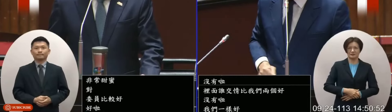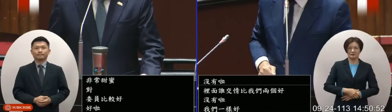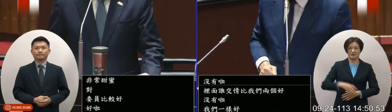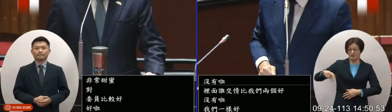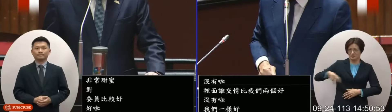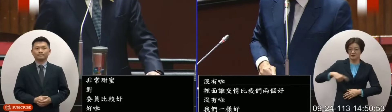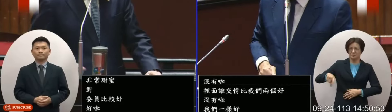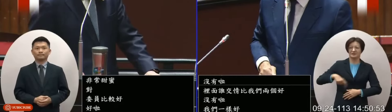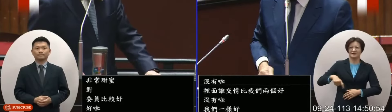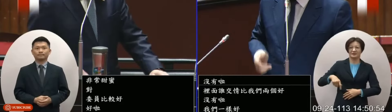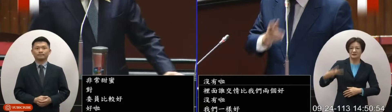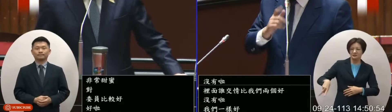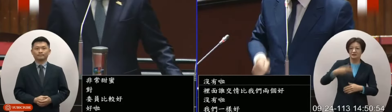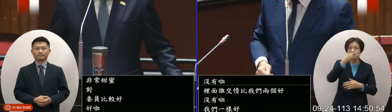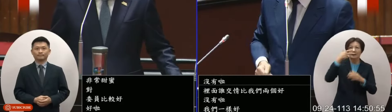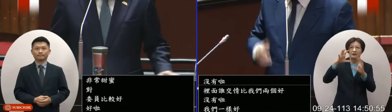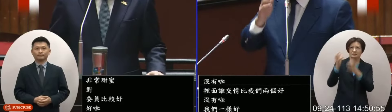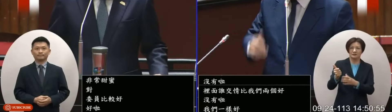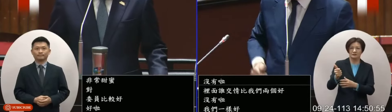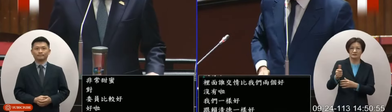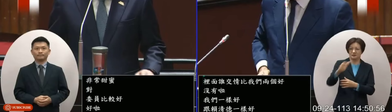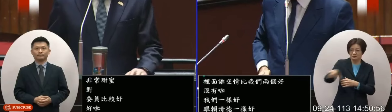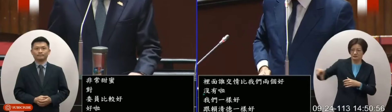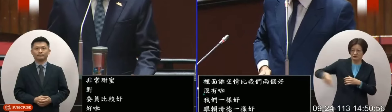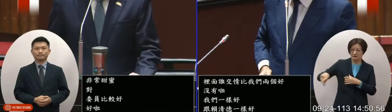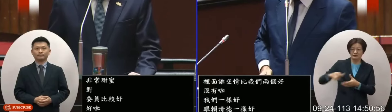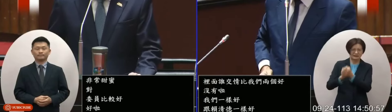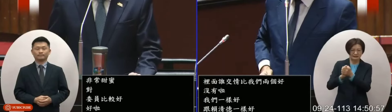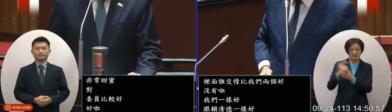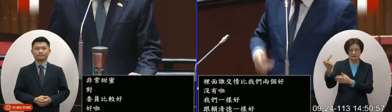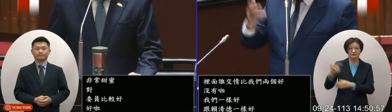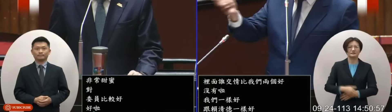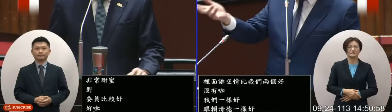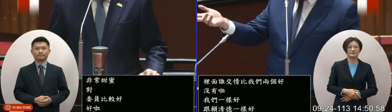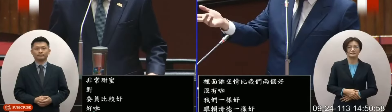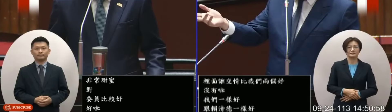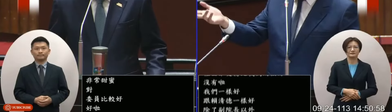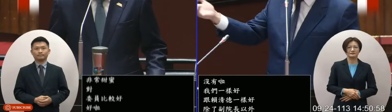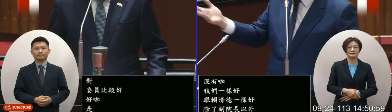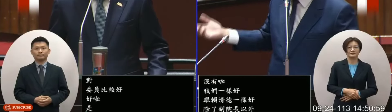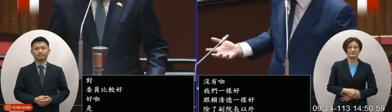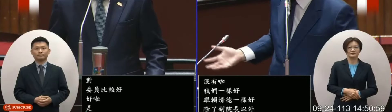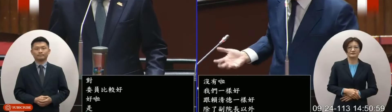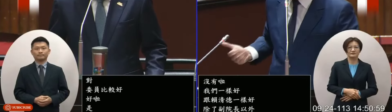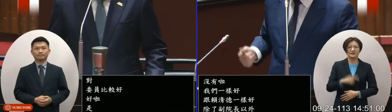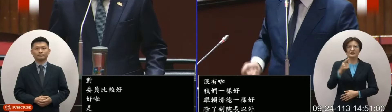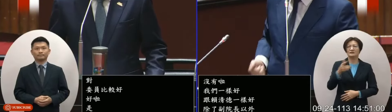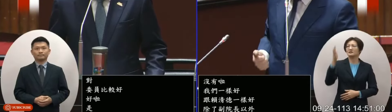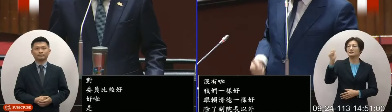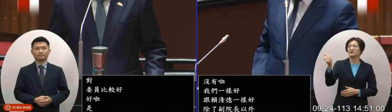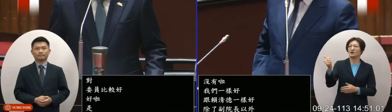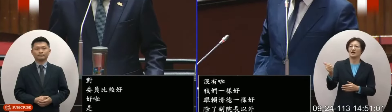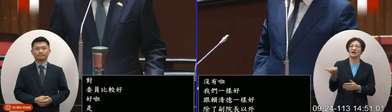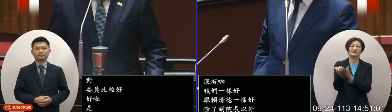义较好啦。我讲安尼，你可能听有啦。所以何必伫啊？哎，伫皇帝面头前